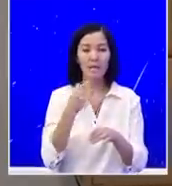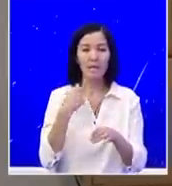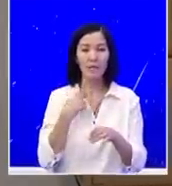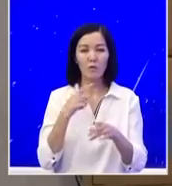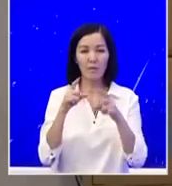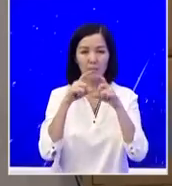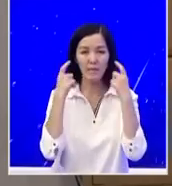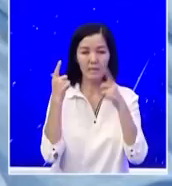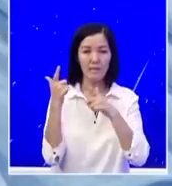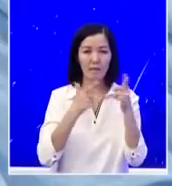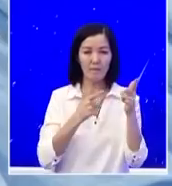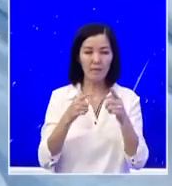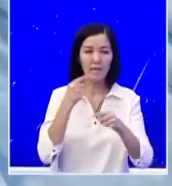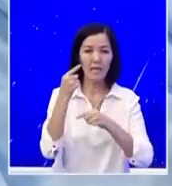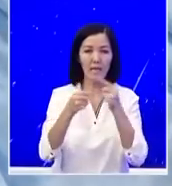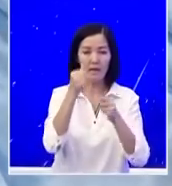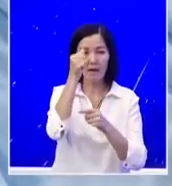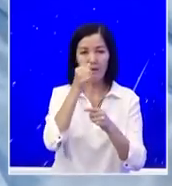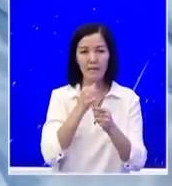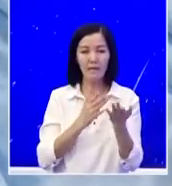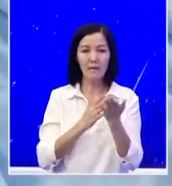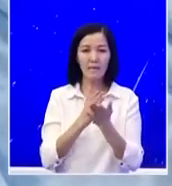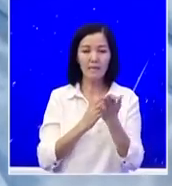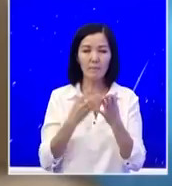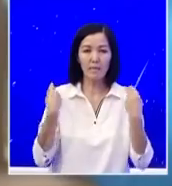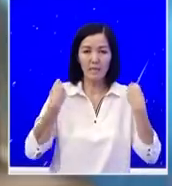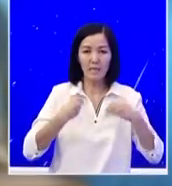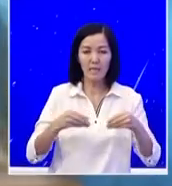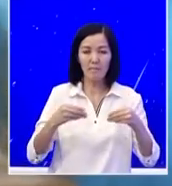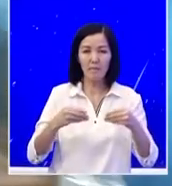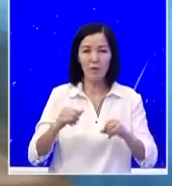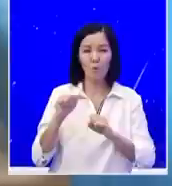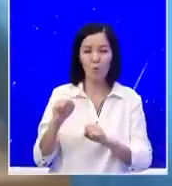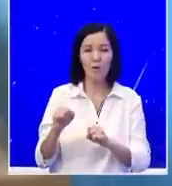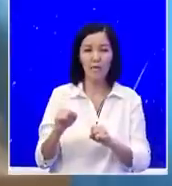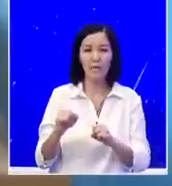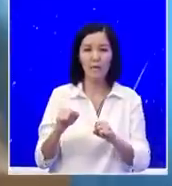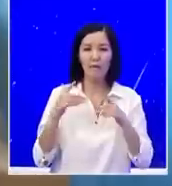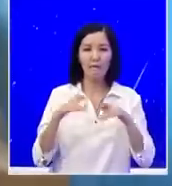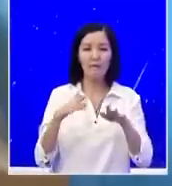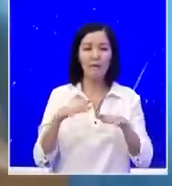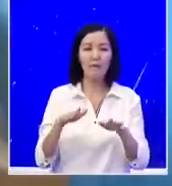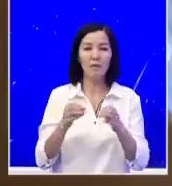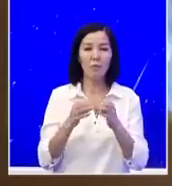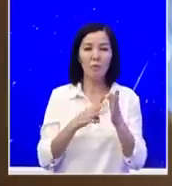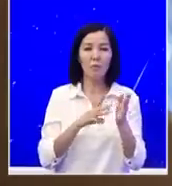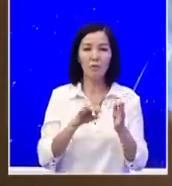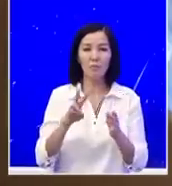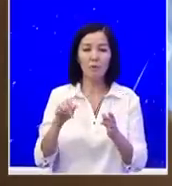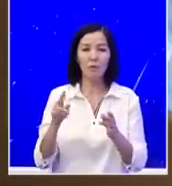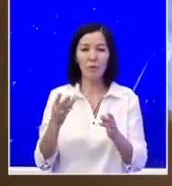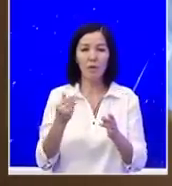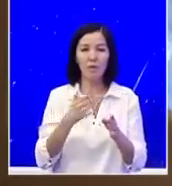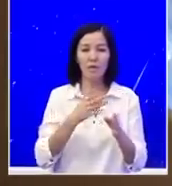маскалар ғана дайындамайды. Келер айдан бастап арнайы қызметтік киімдер тігуді жоспарлап отыр. Жалпы цехқа 19 миллион теңге